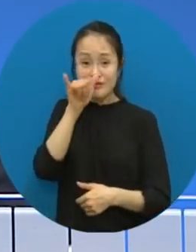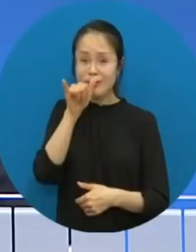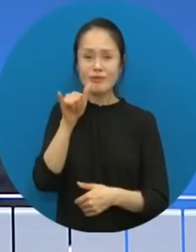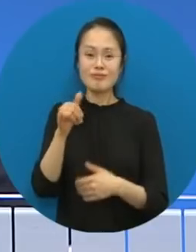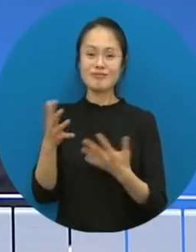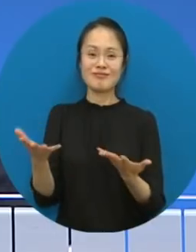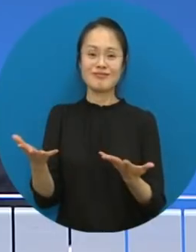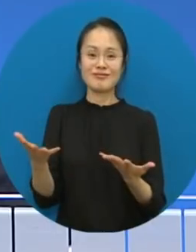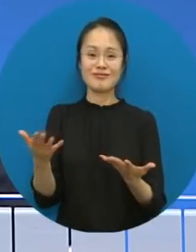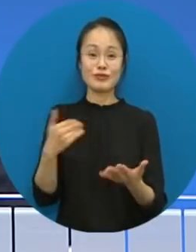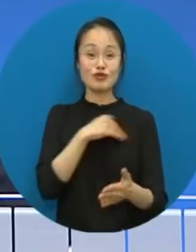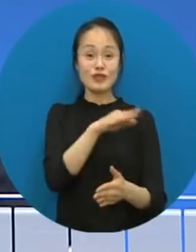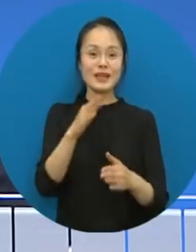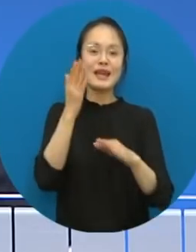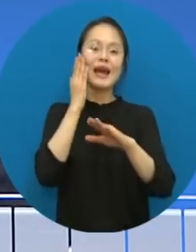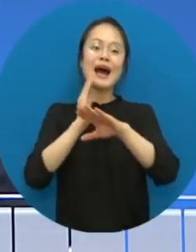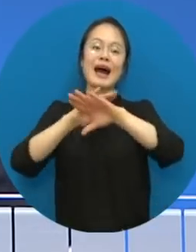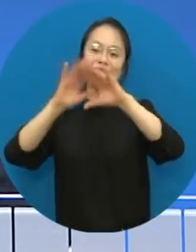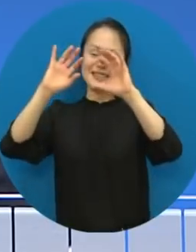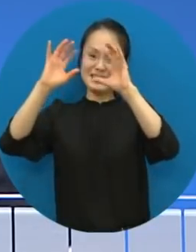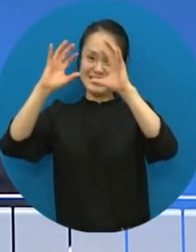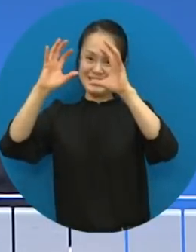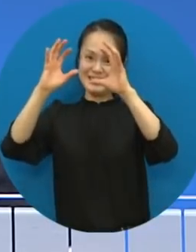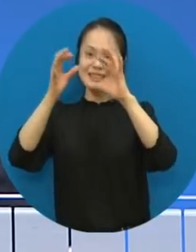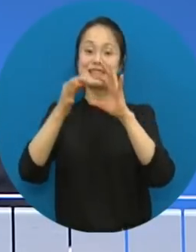우리는 하늘나라 사람입니다.